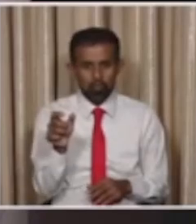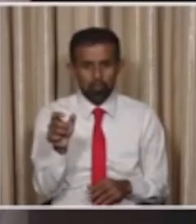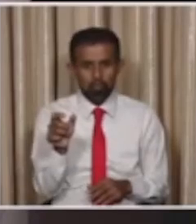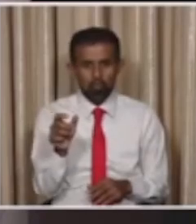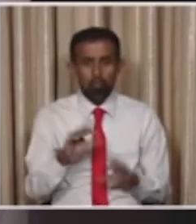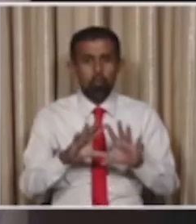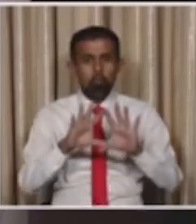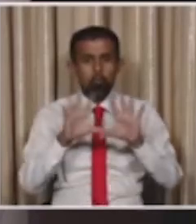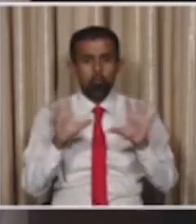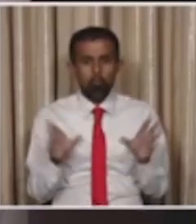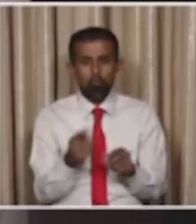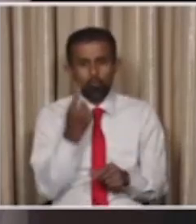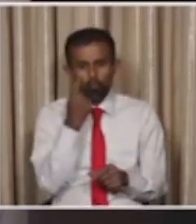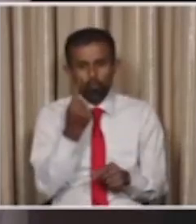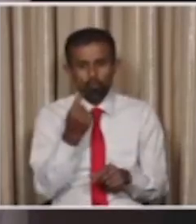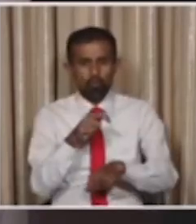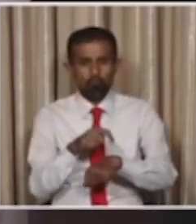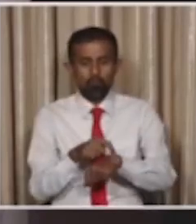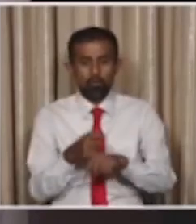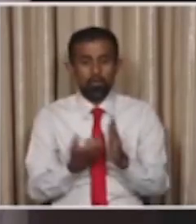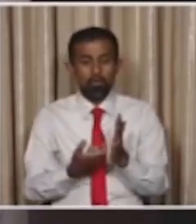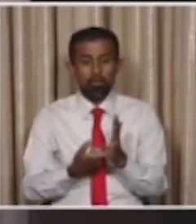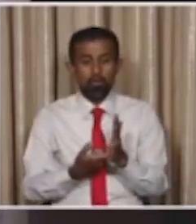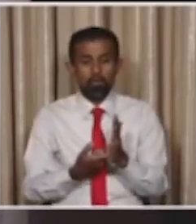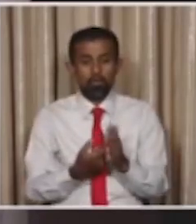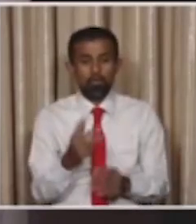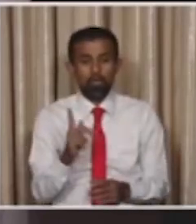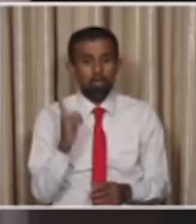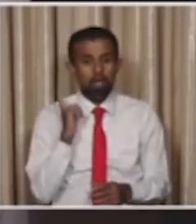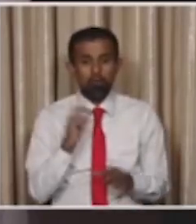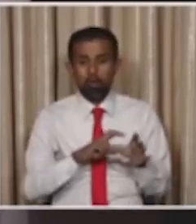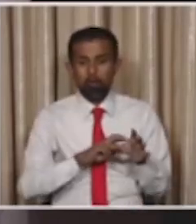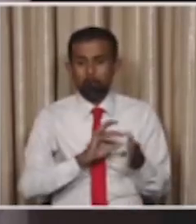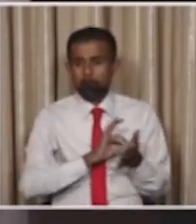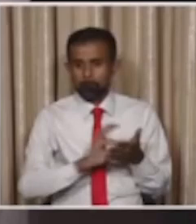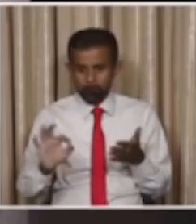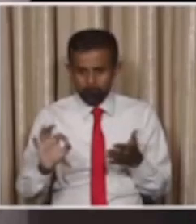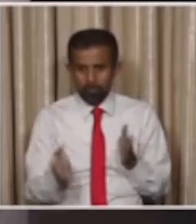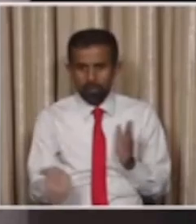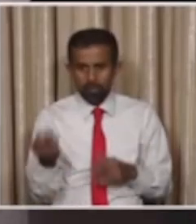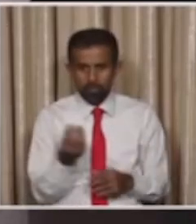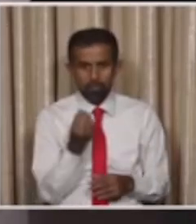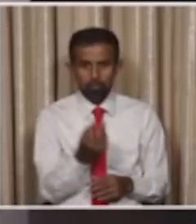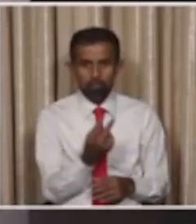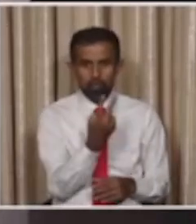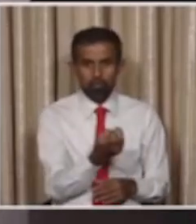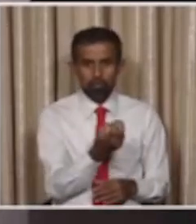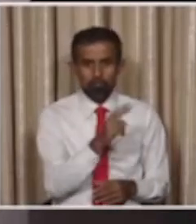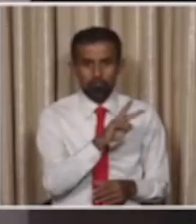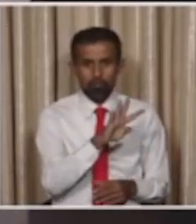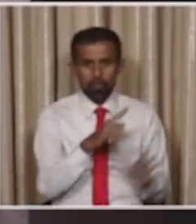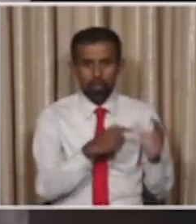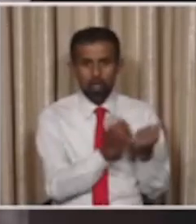පොදු සමාකාලය තුළ නිත්‍යානුකූලව ත්‍රිවිධ හමුදාවෙන් ඉවත් වෙන්නට ඒ කාලේ දුන්නානේ 2024 අප්‍රේල් 20